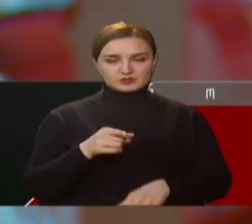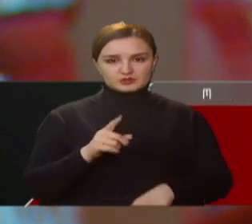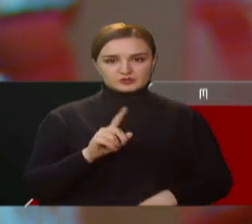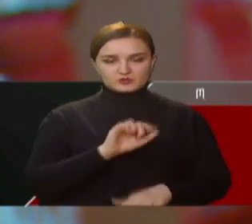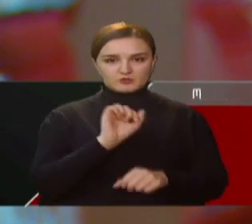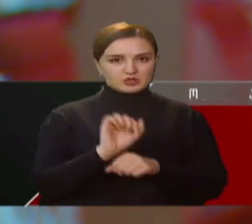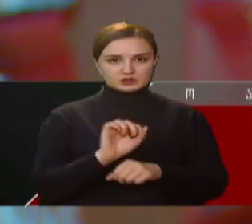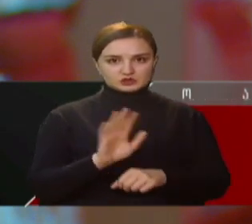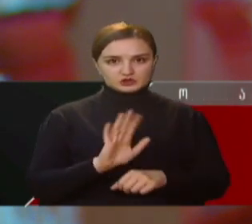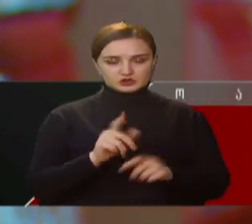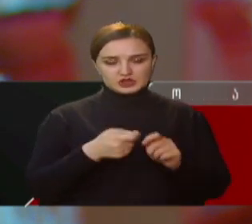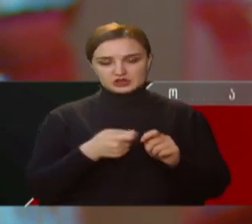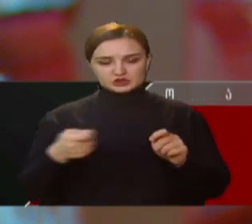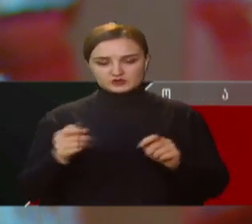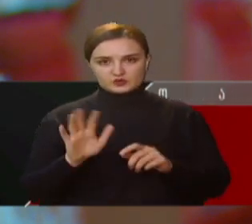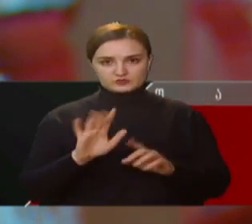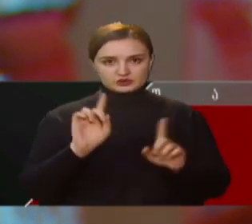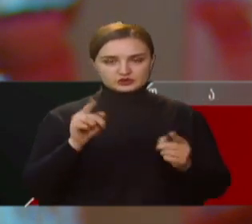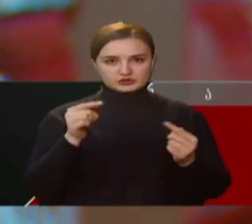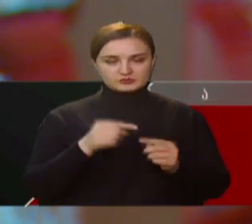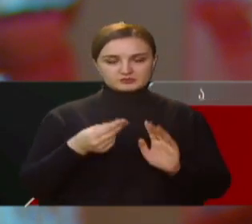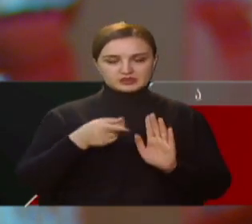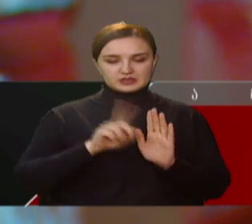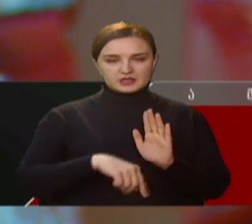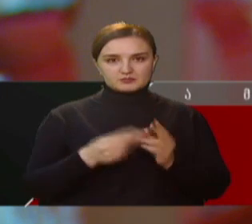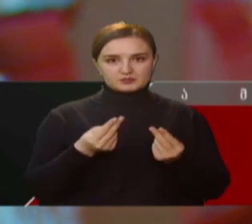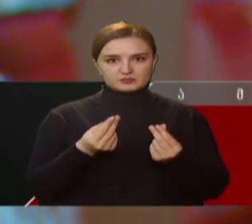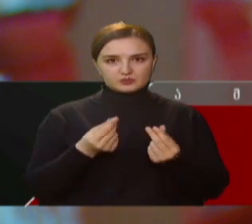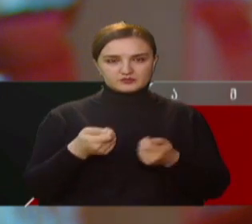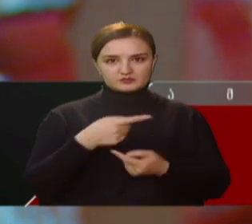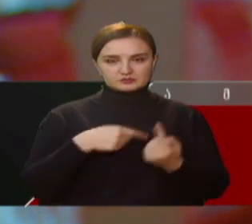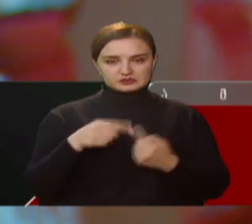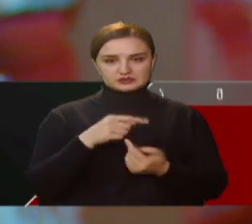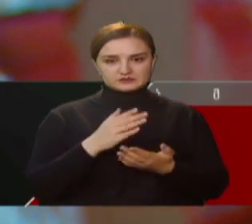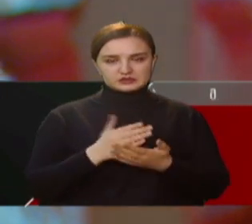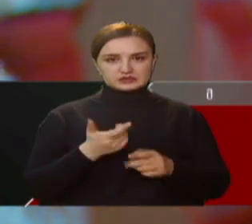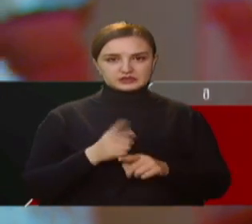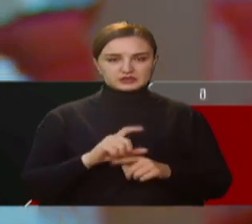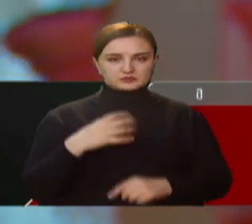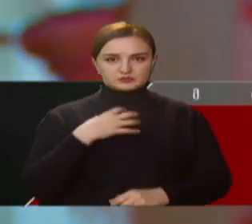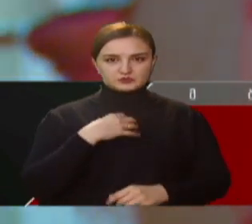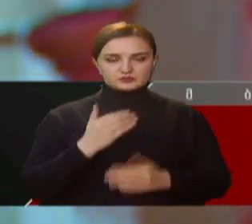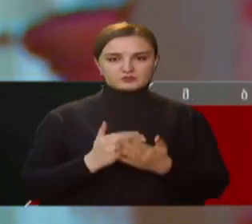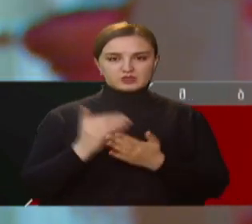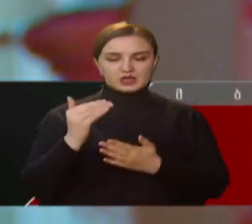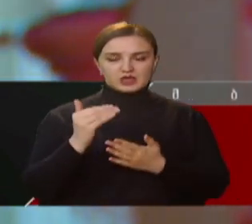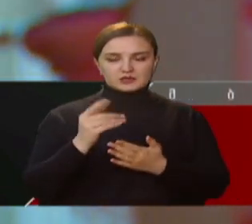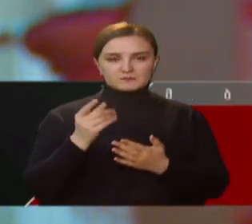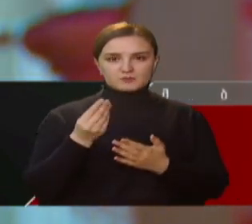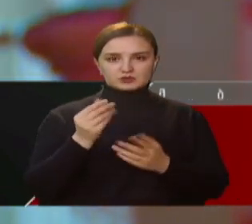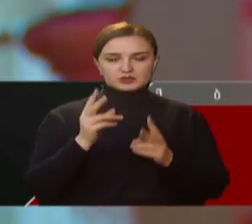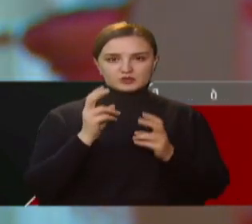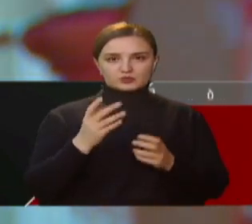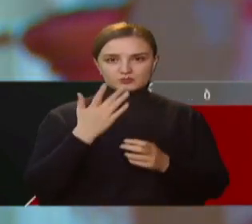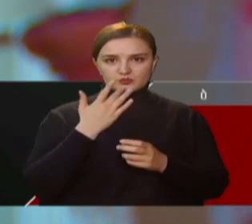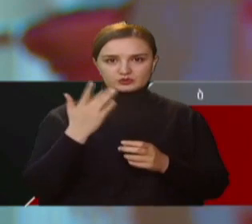ar shechirdes, ar sheqondes da shesabamisad iapi puli biznesistvis aris satsotskhod mishnolovani. Magali monetaruli politikis ganakveti,